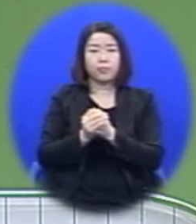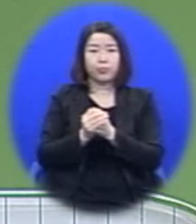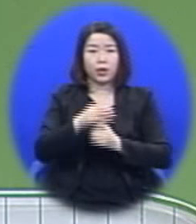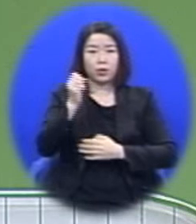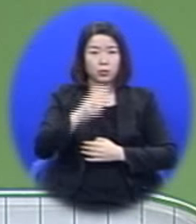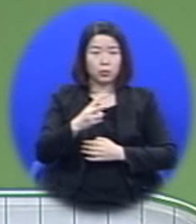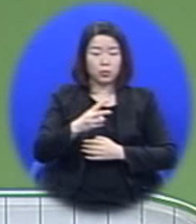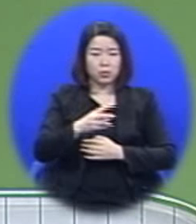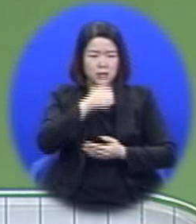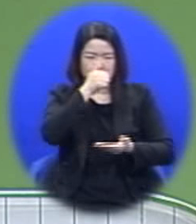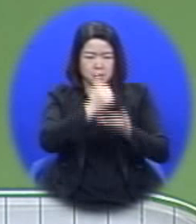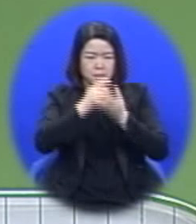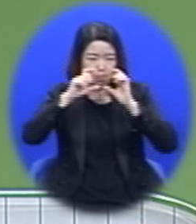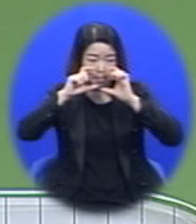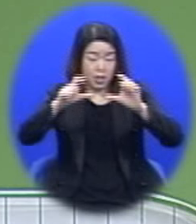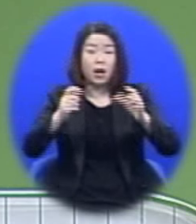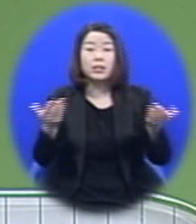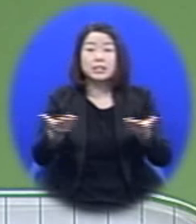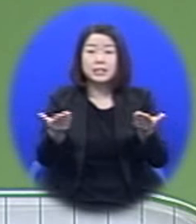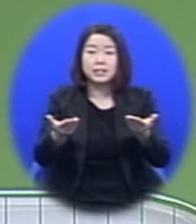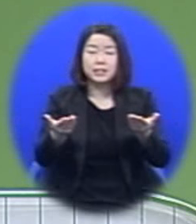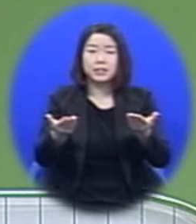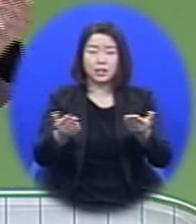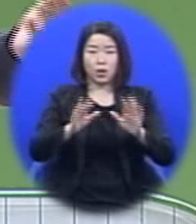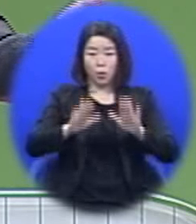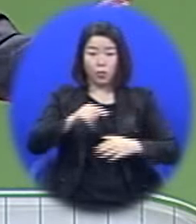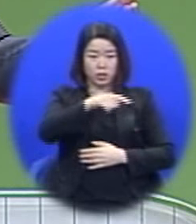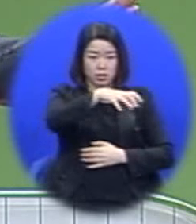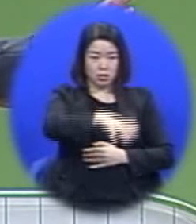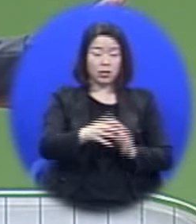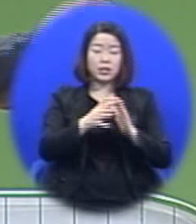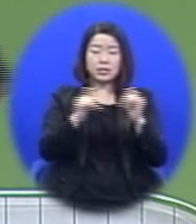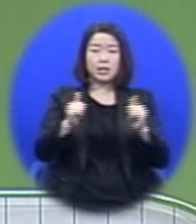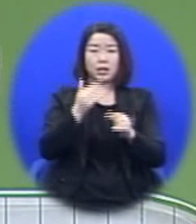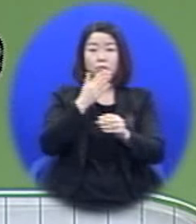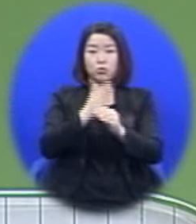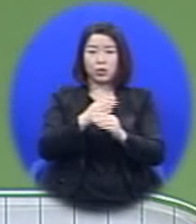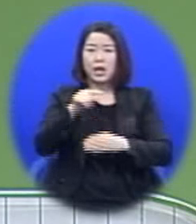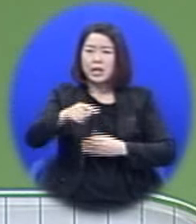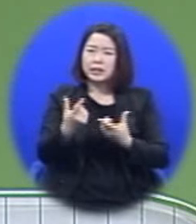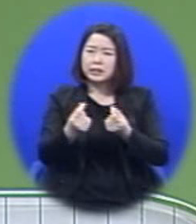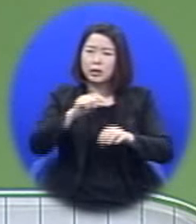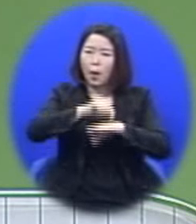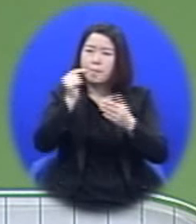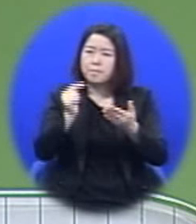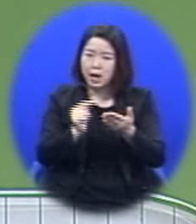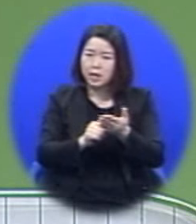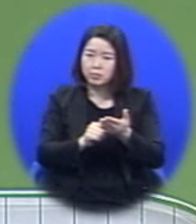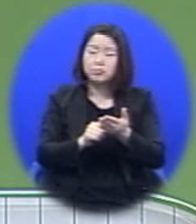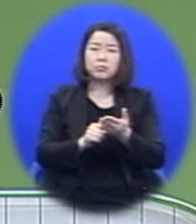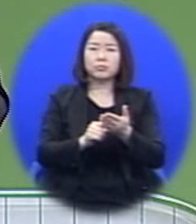그리고 남을 정죄하는 일, 오늘 여기 있는 사람들 중에 그런 마음에